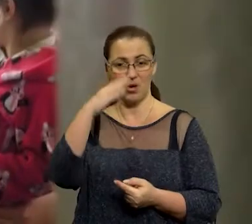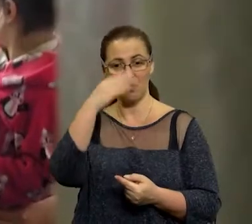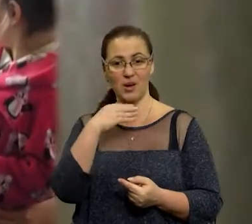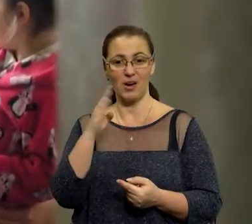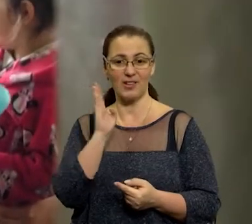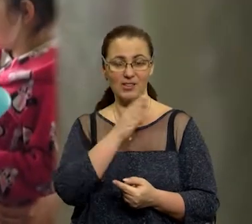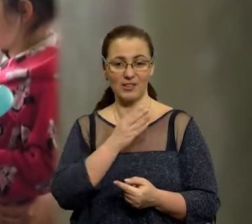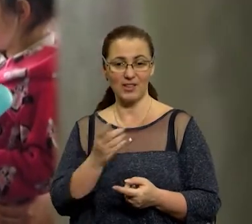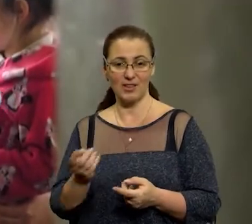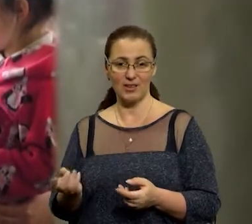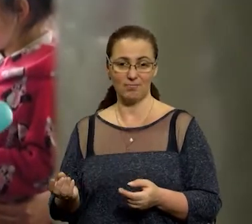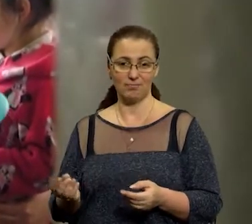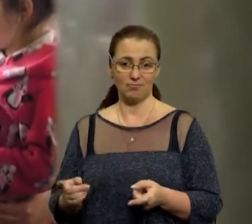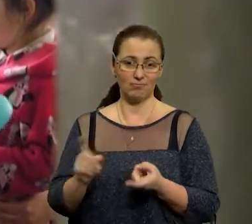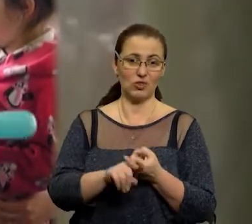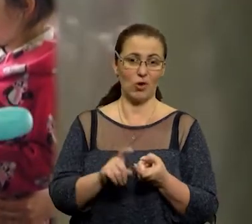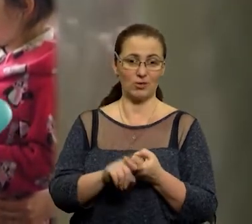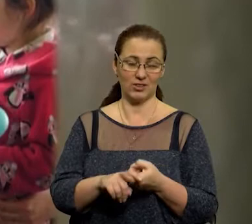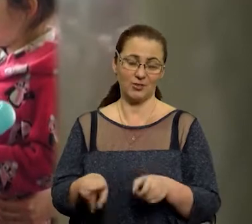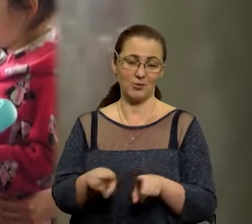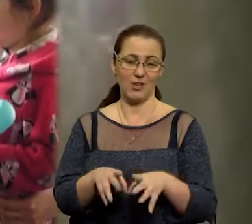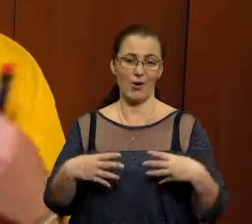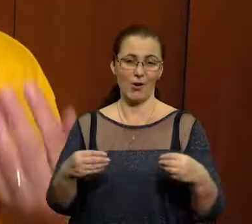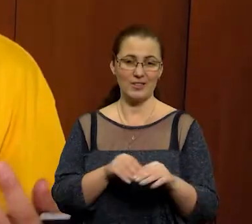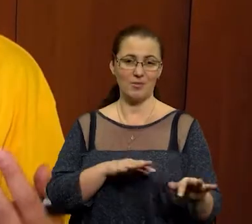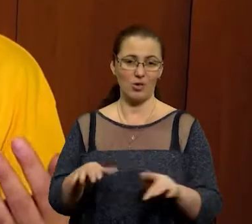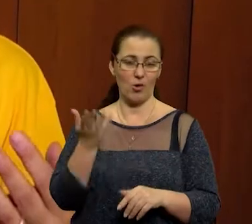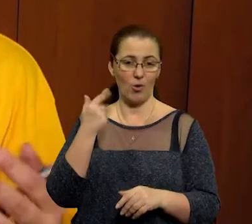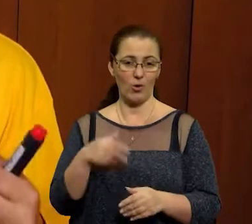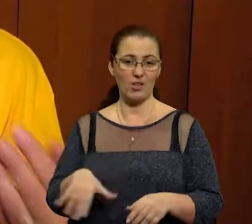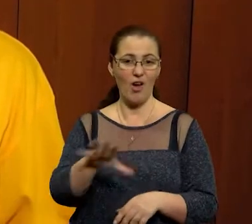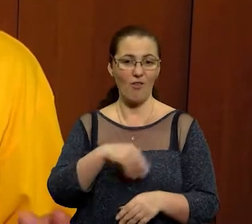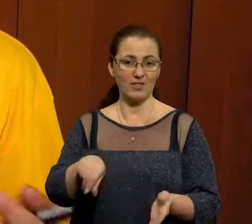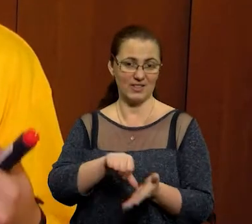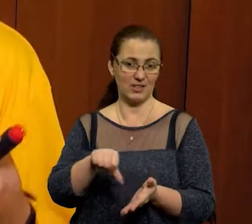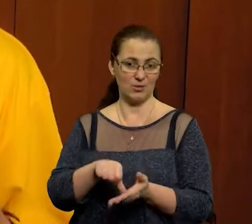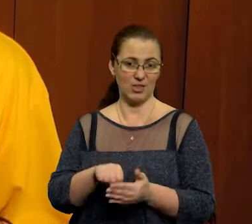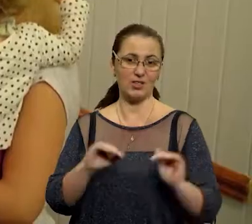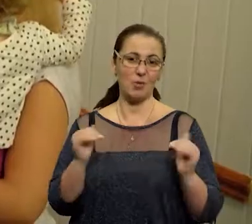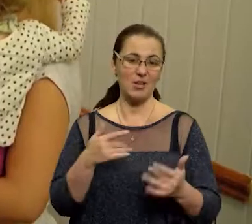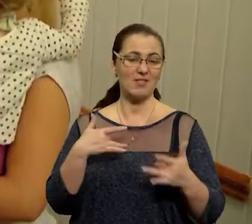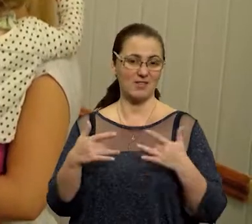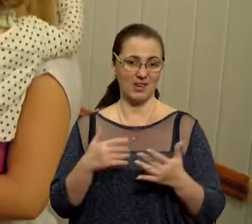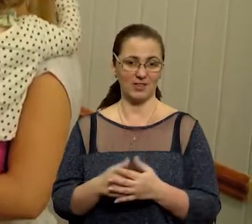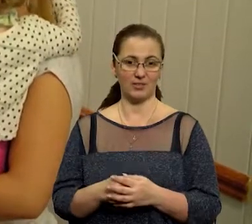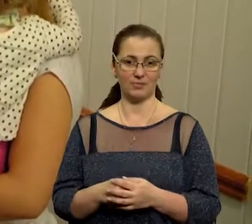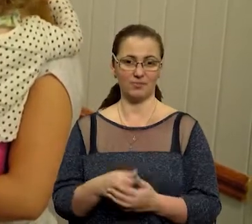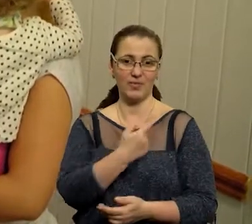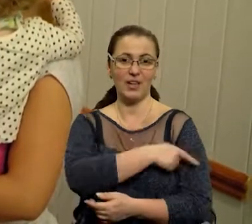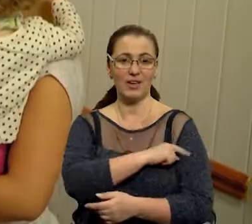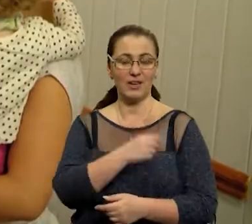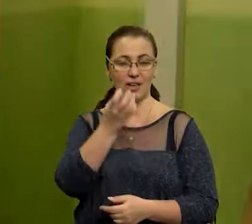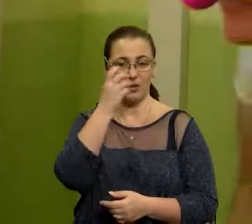як сімейне дійство виходить, коли всі задіяні, таке, як міні-театр. Лікарняні клоуни